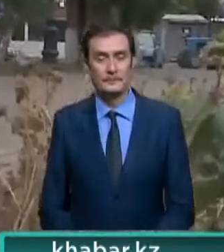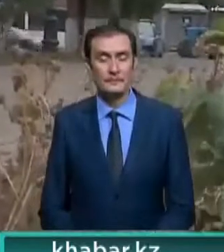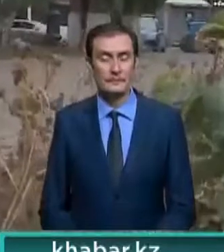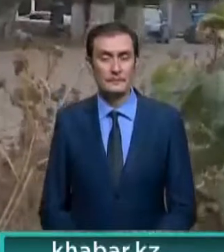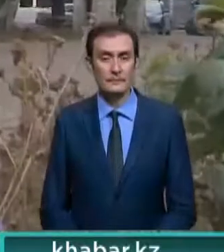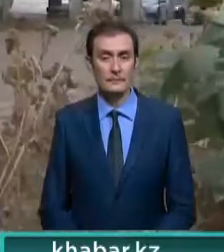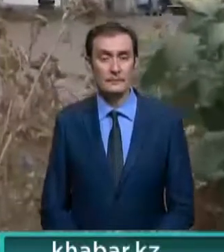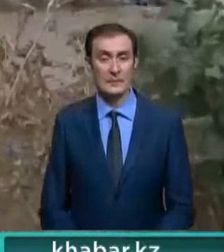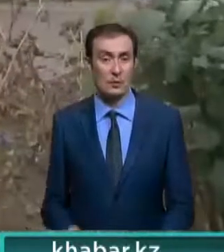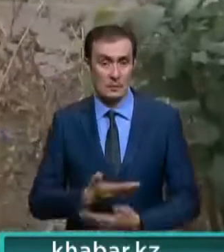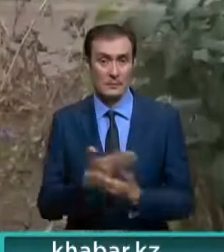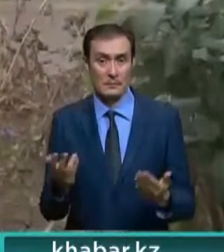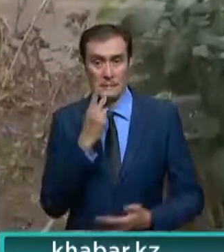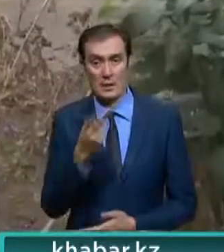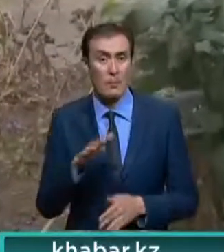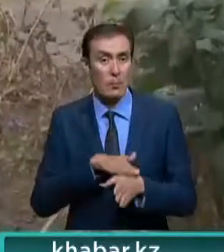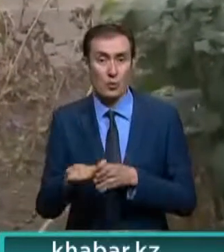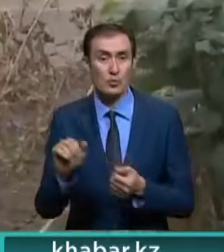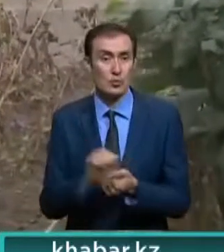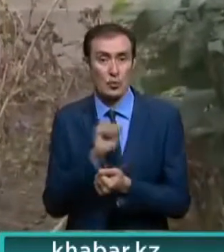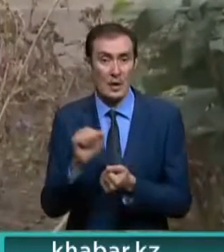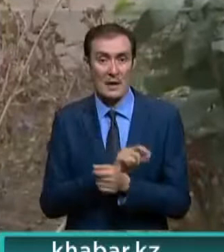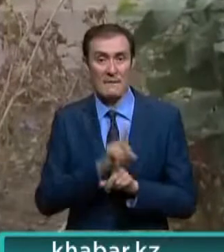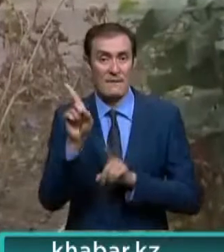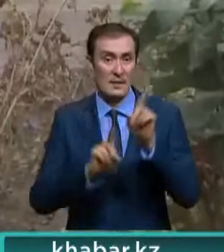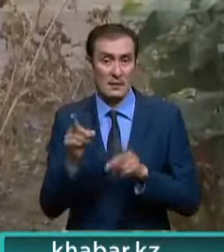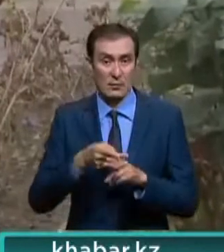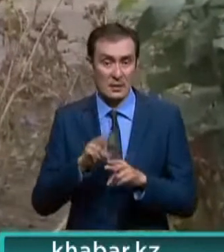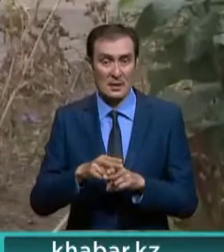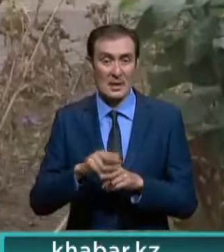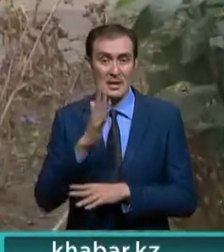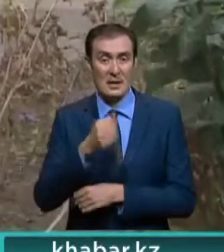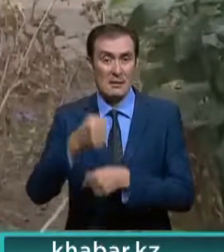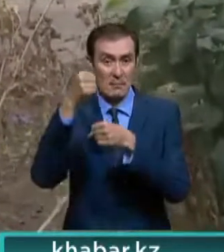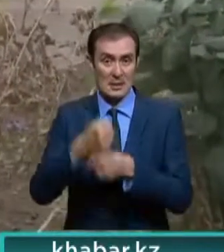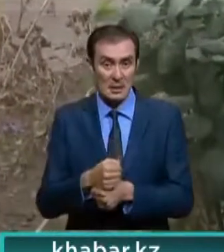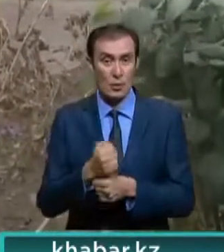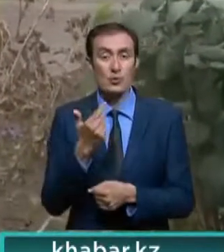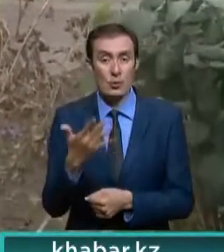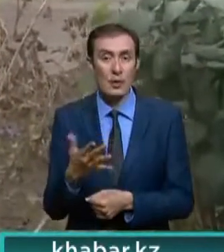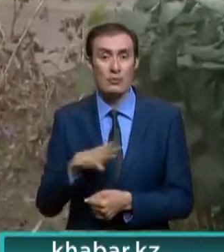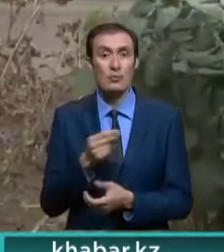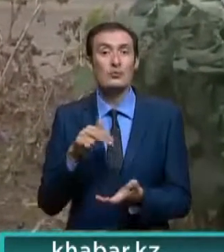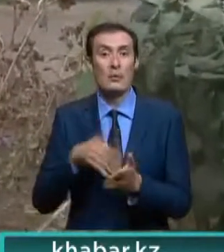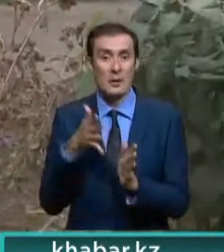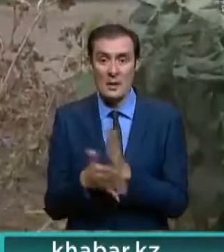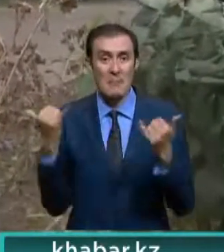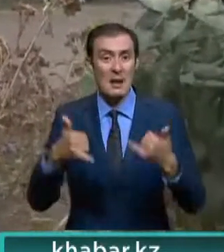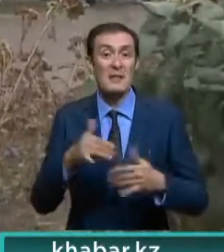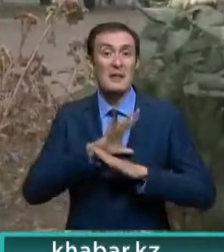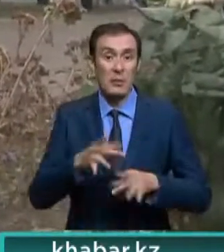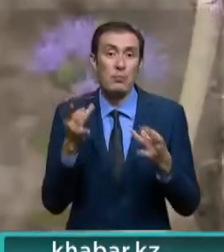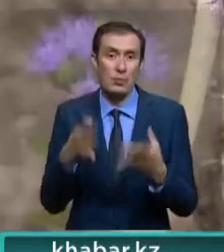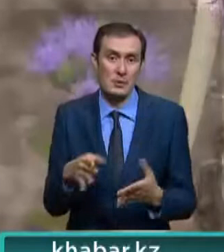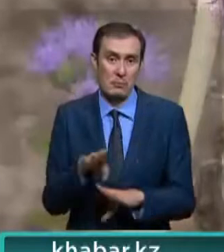Вот, пожалуйста, это уже полностью сухая ветка. То есть этот саженец был высажен, он сколько-то стоил, а потом его не поливали, и он